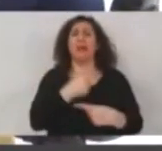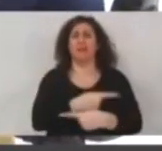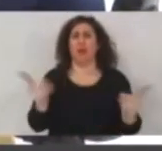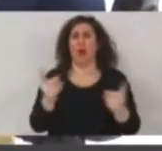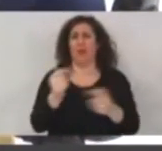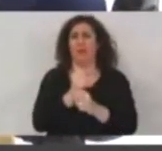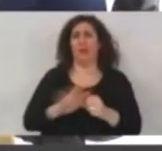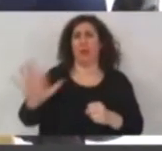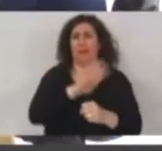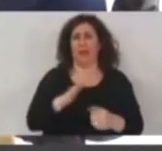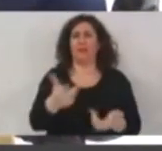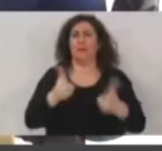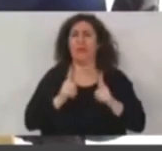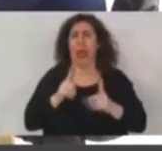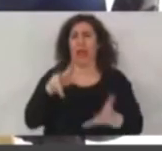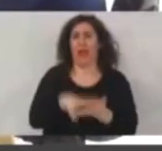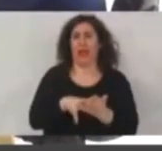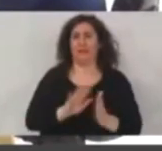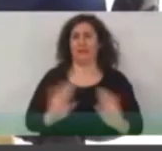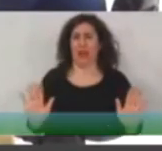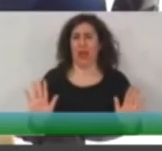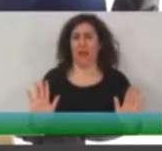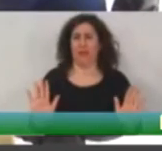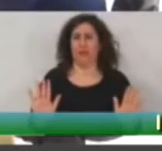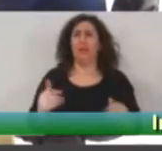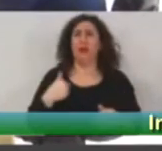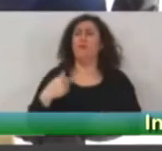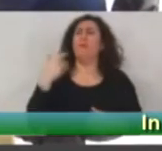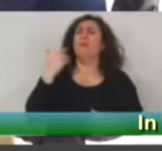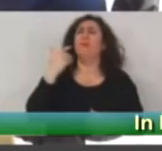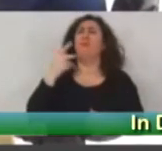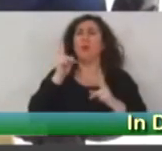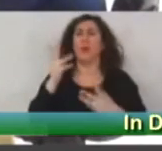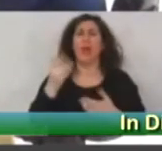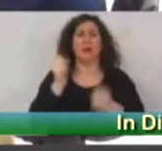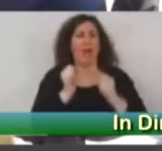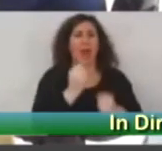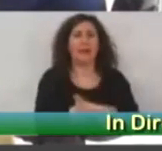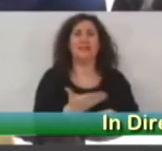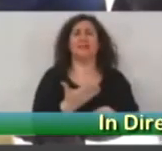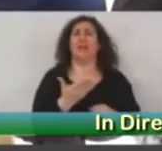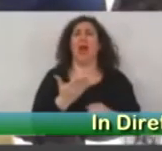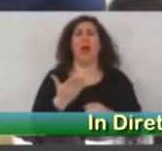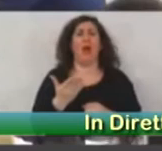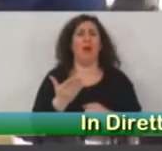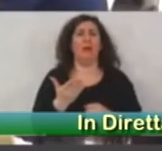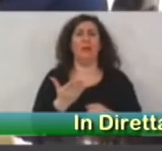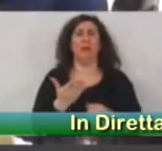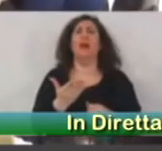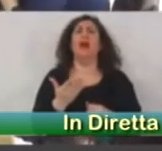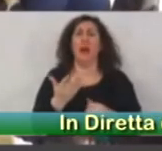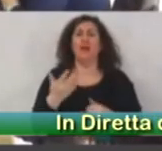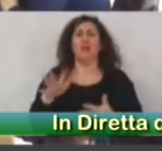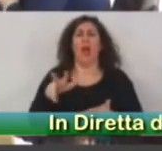noi la garanzia sono loro, per noi la garanzia è il parrucchiere, per noi la garanzia è il barista, per noi la garanzia è quello che